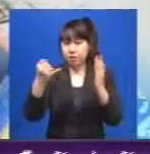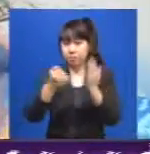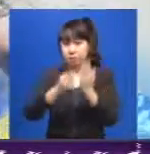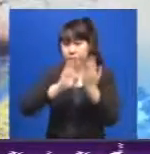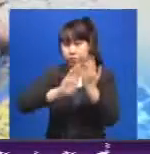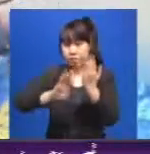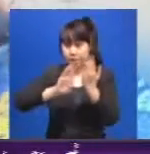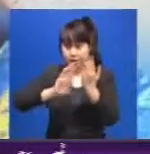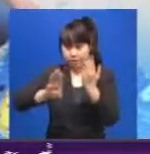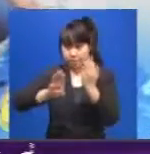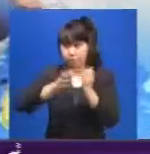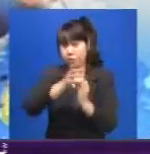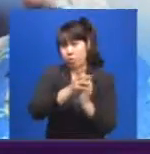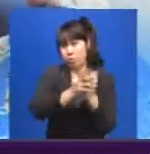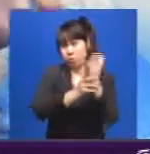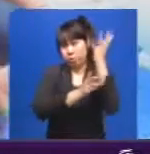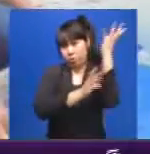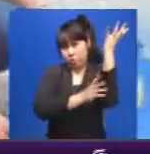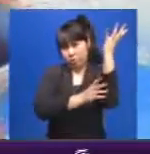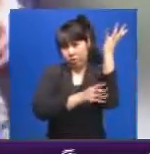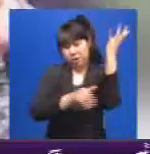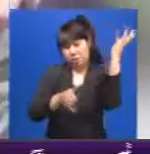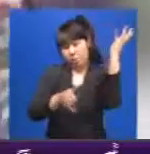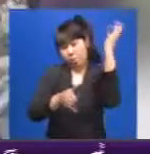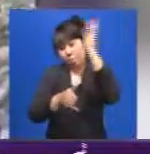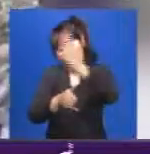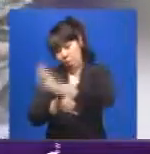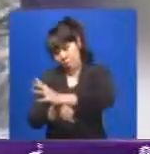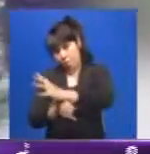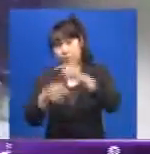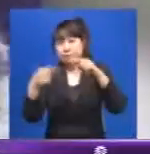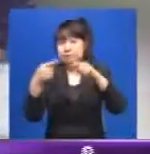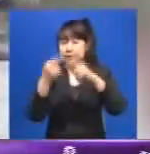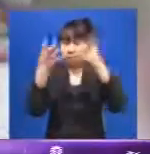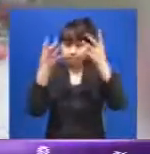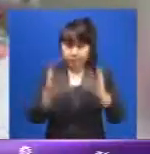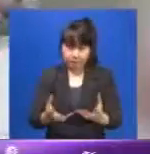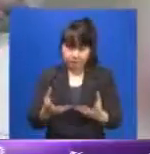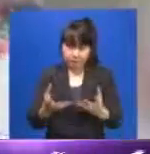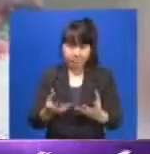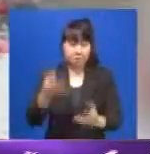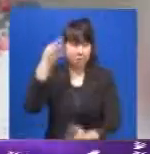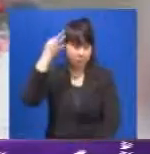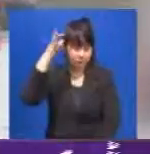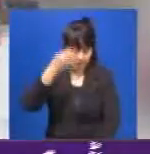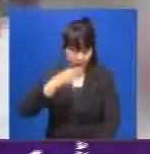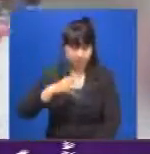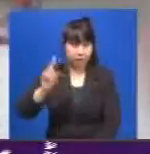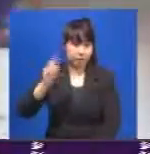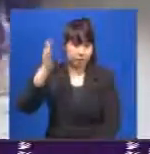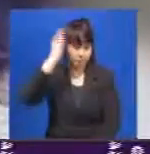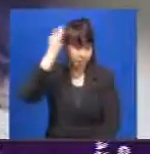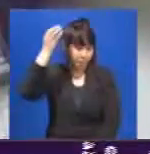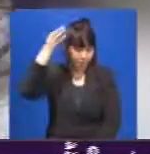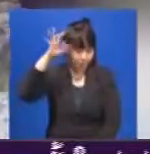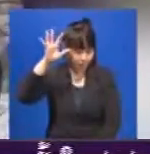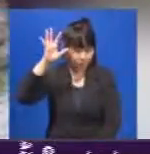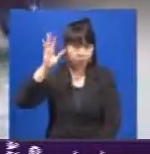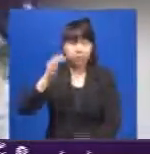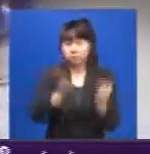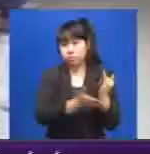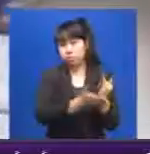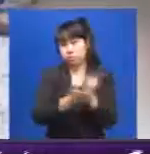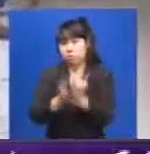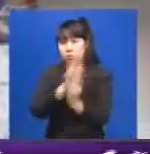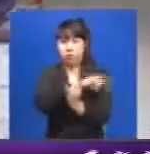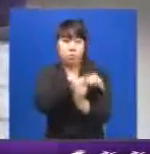บุรีรัมย์ถูกต้นหางนกยูงขนาดใหญ่หักโค่นทัพได้รับบาดเจ็บสาหัสมีบัดแผลฉกรที่บริเวณศีรษะถูกส่งตัว